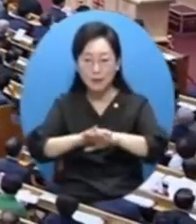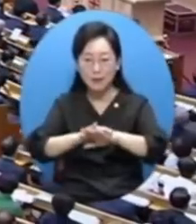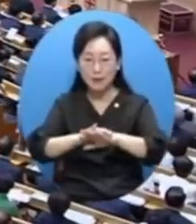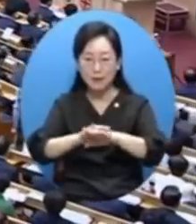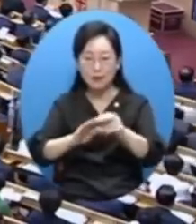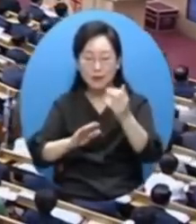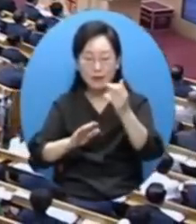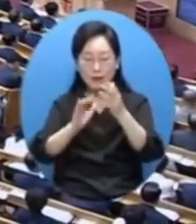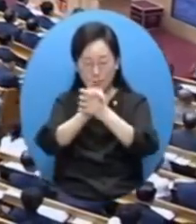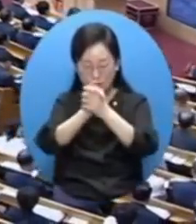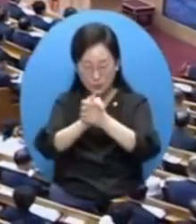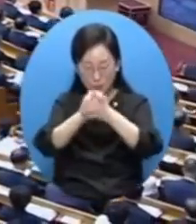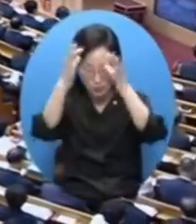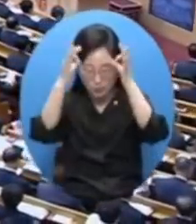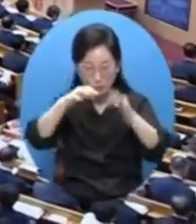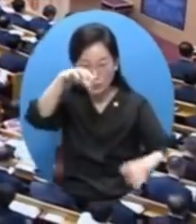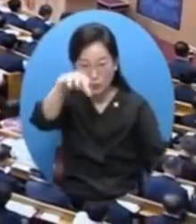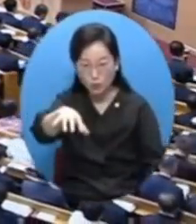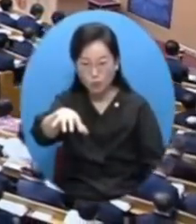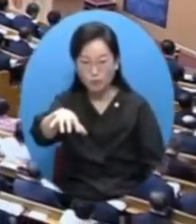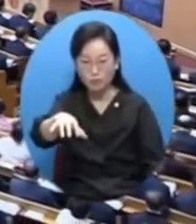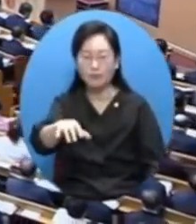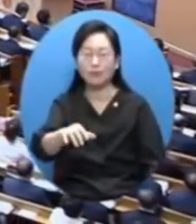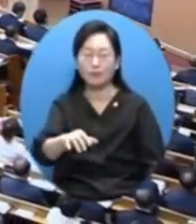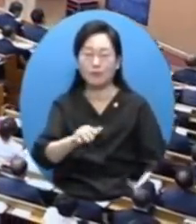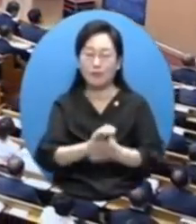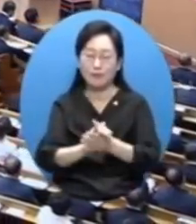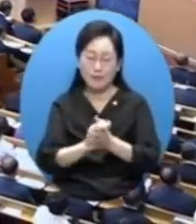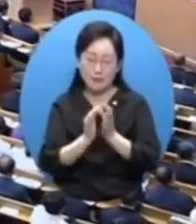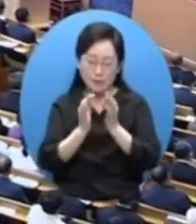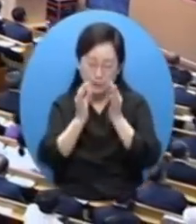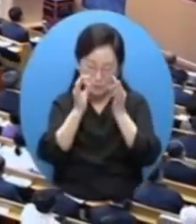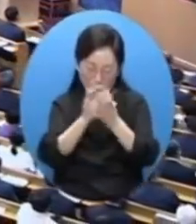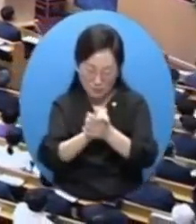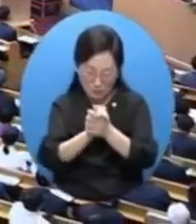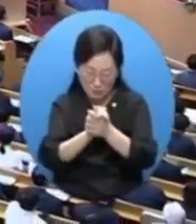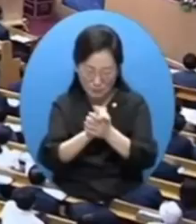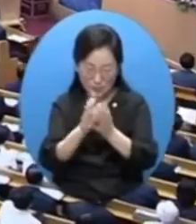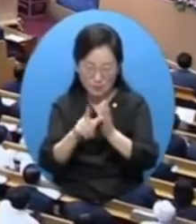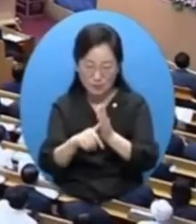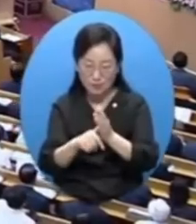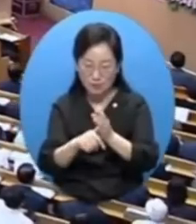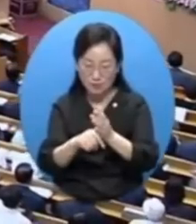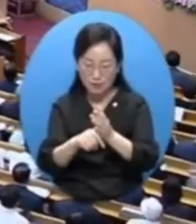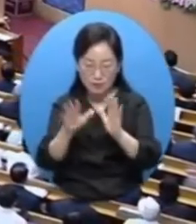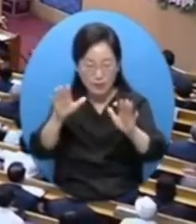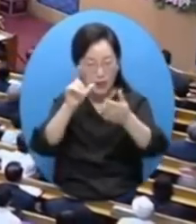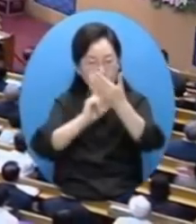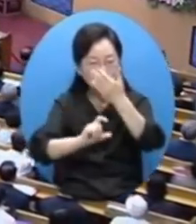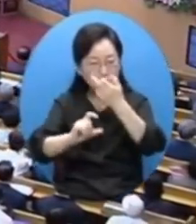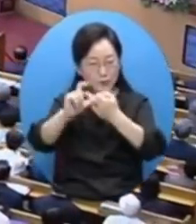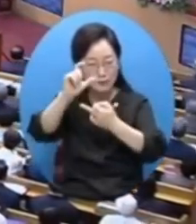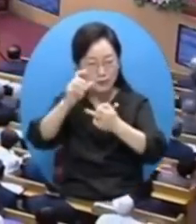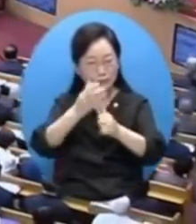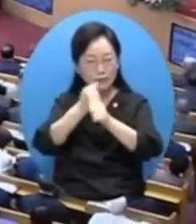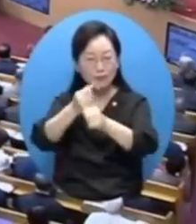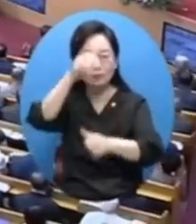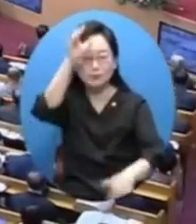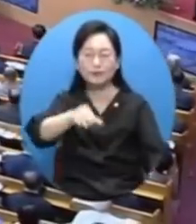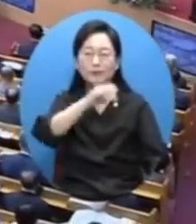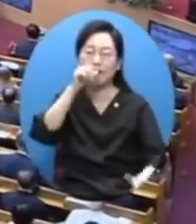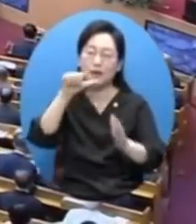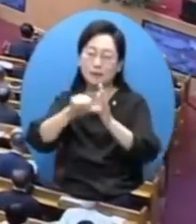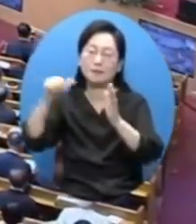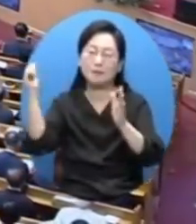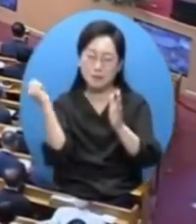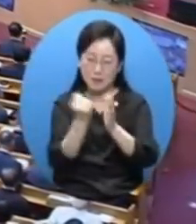겟세마네 동산에 기도하러 올라가시면서 그날이 밝으면 십자가 달리실 것인데